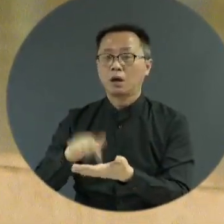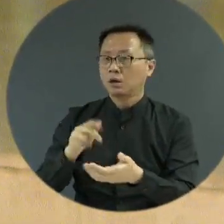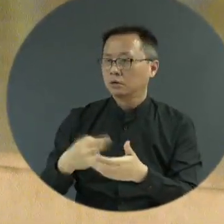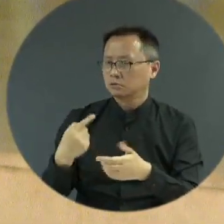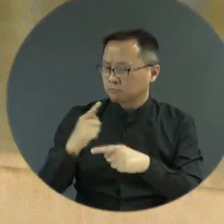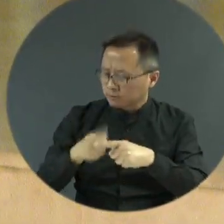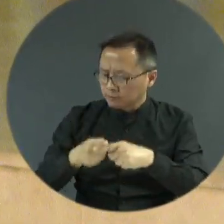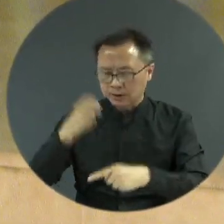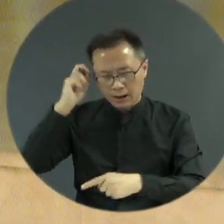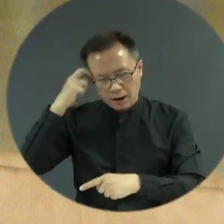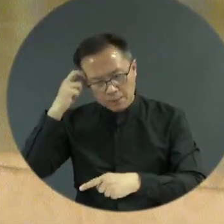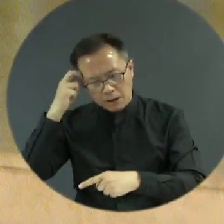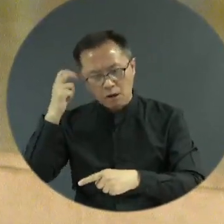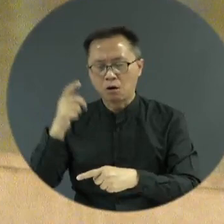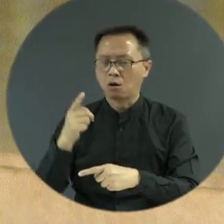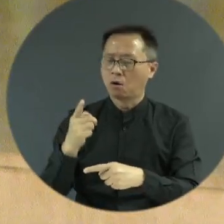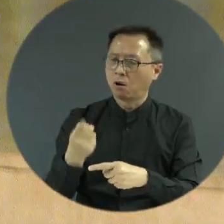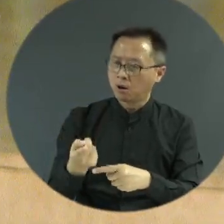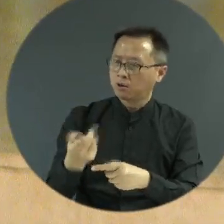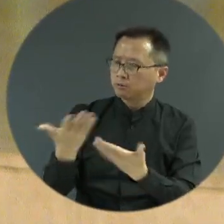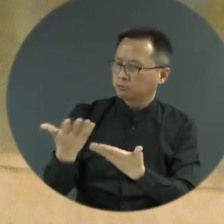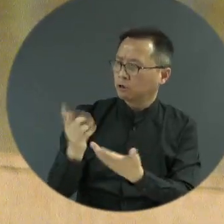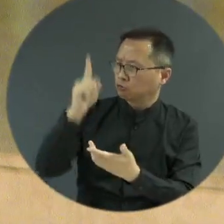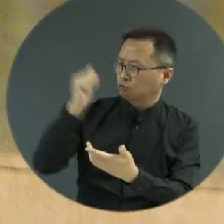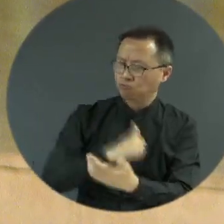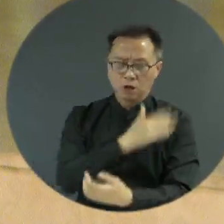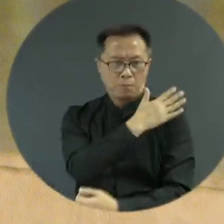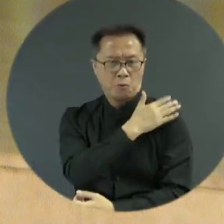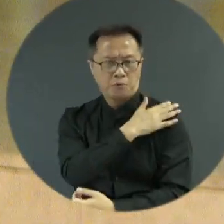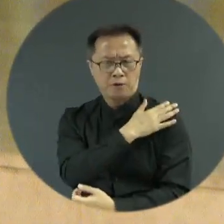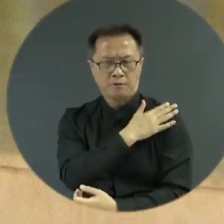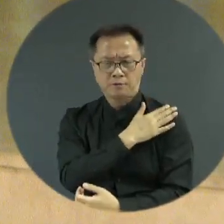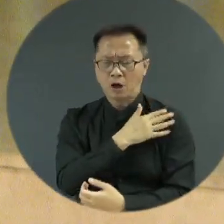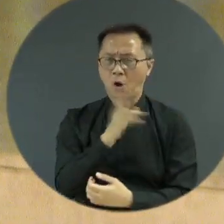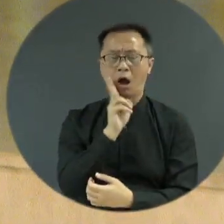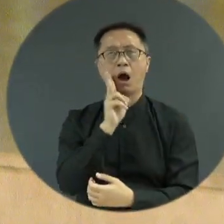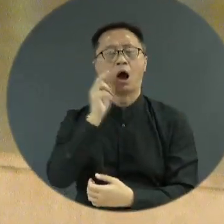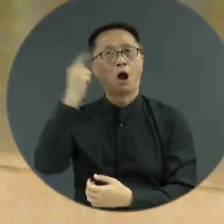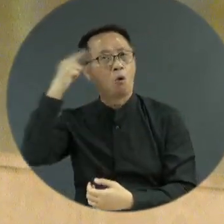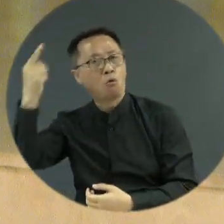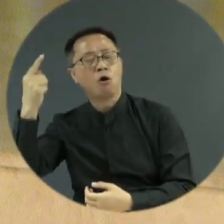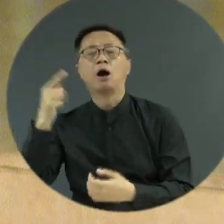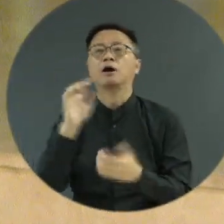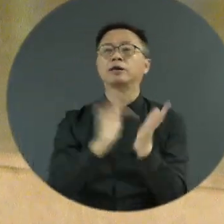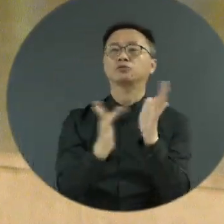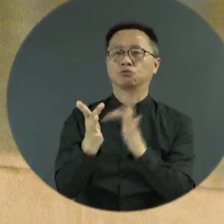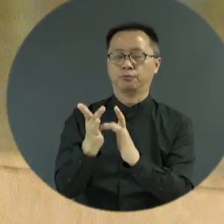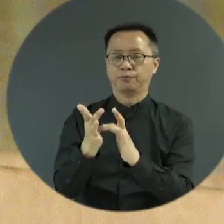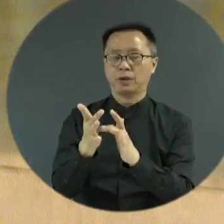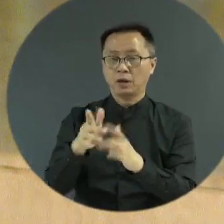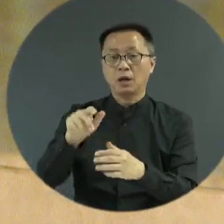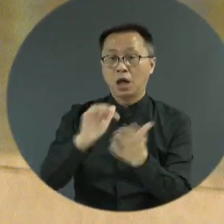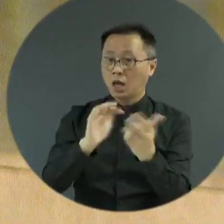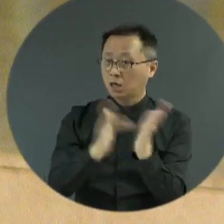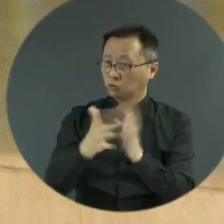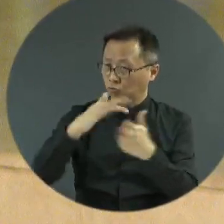真反思，自然地会将这位上主的仆人贴在耶稣身上。事实上，基督徒在复活